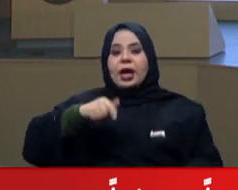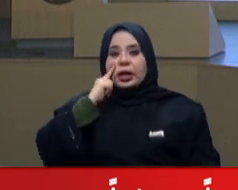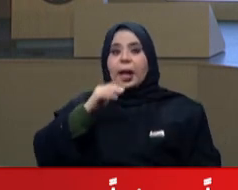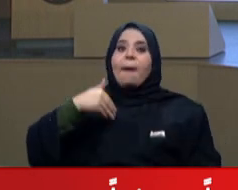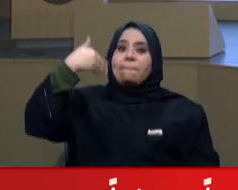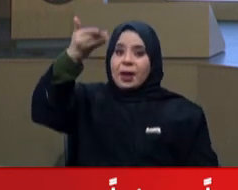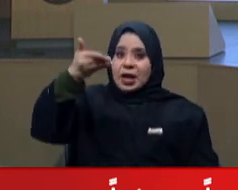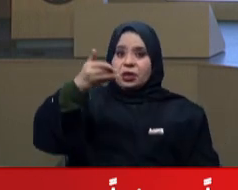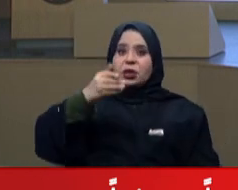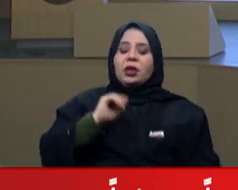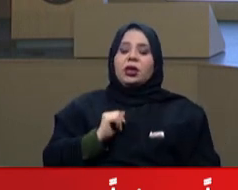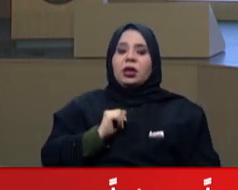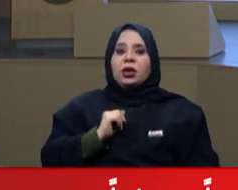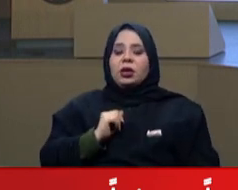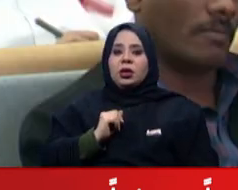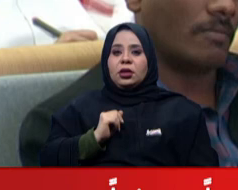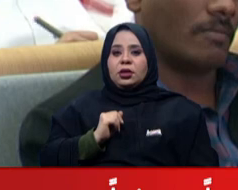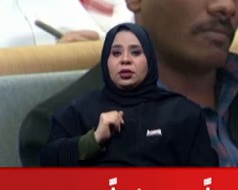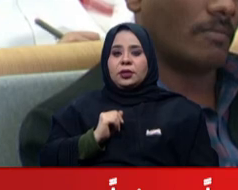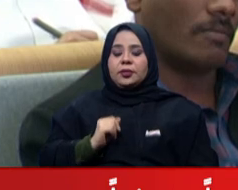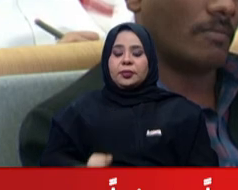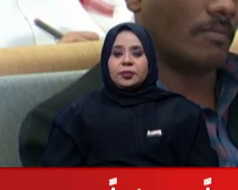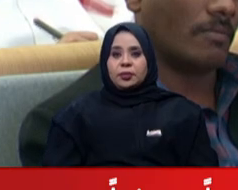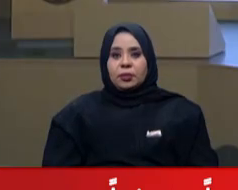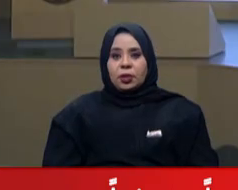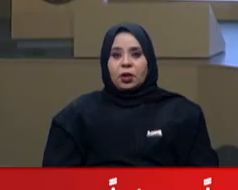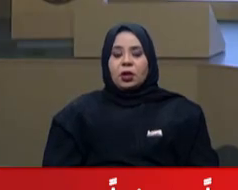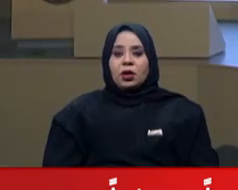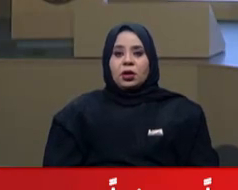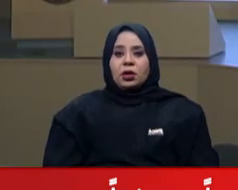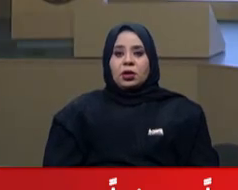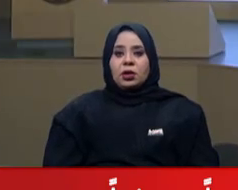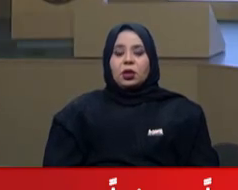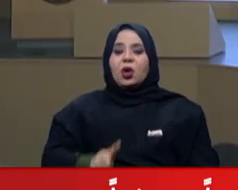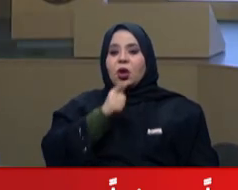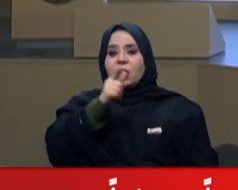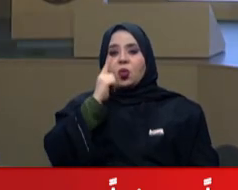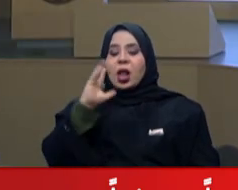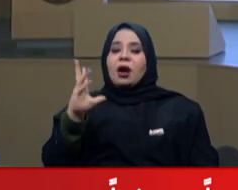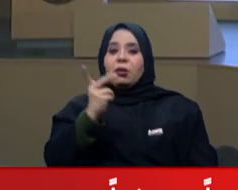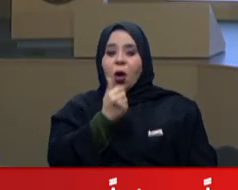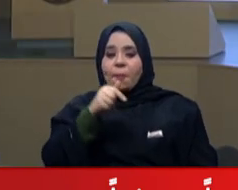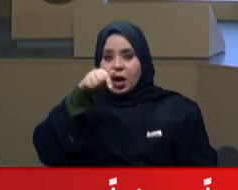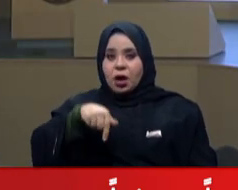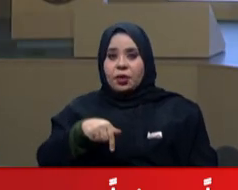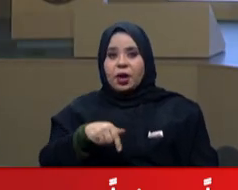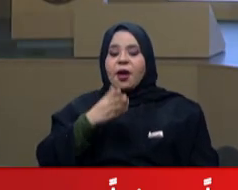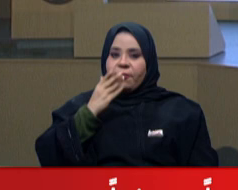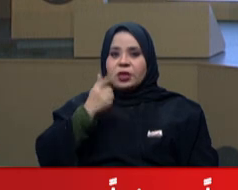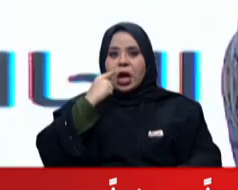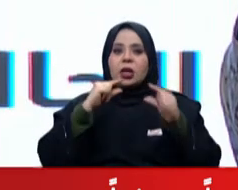بتطلع ان شاء الله عقب هذا المؤتمر الصحفي. فالارقام هذه غير مخيفة، هذه الارقام تدل على شيئين، تدل على عندنا